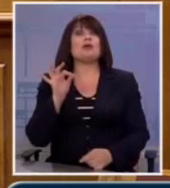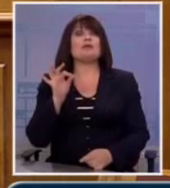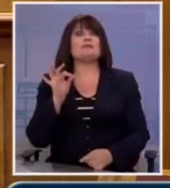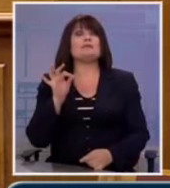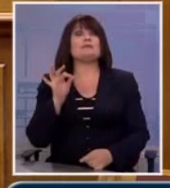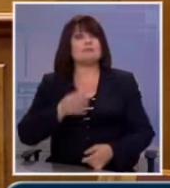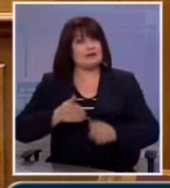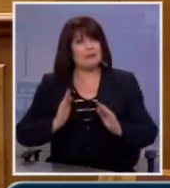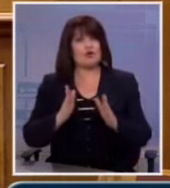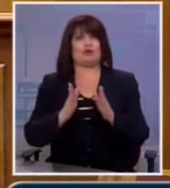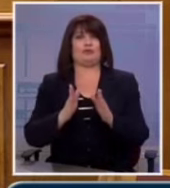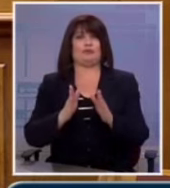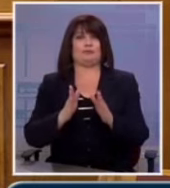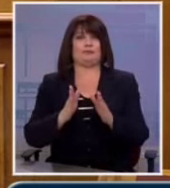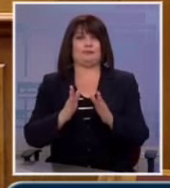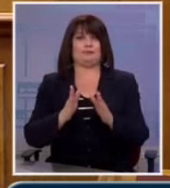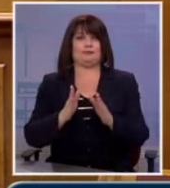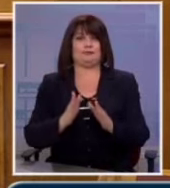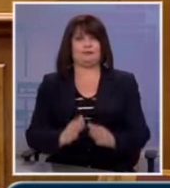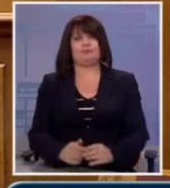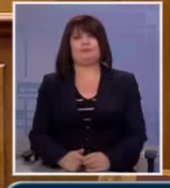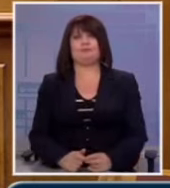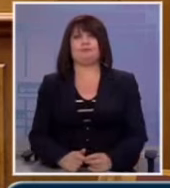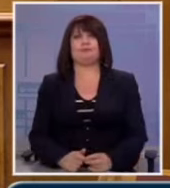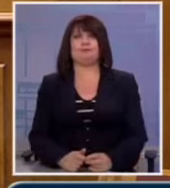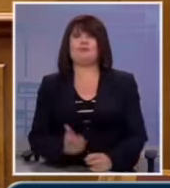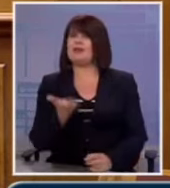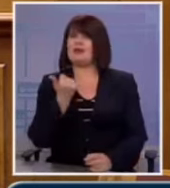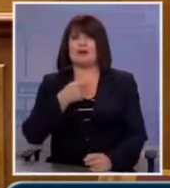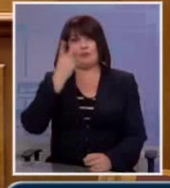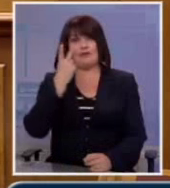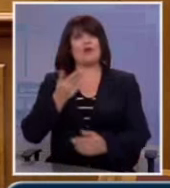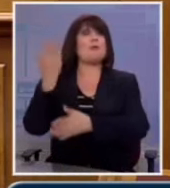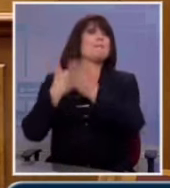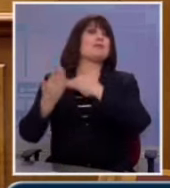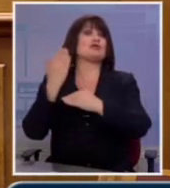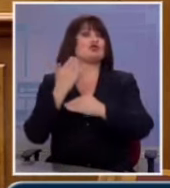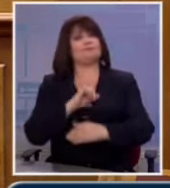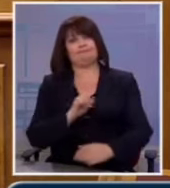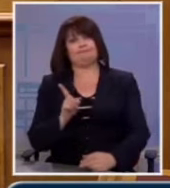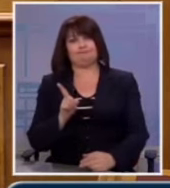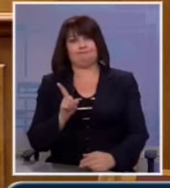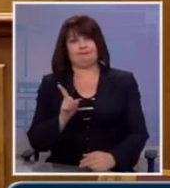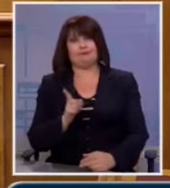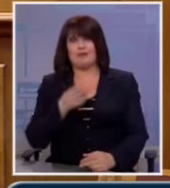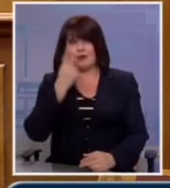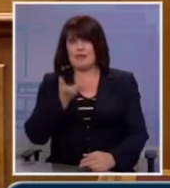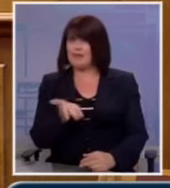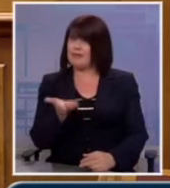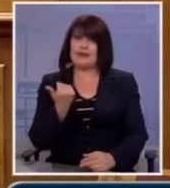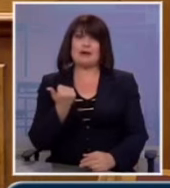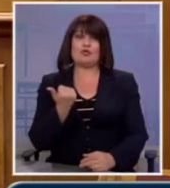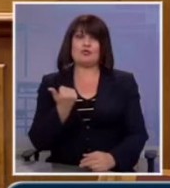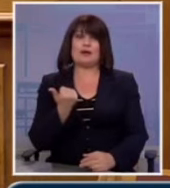να προχωρήσουμε μπροστά. Δεν έχουμε το δικαίωμα να γυρίσουμε πίσω. Δεν έχουμε το δικαίωμα